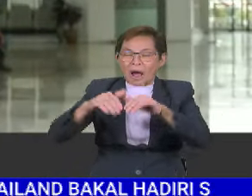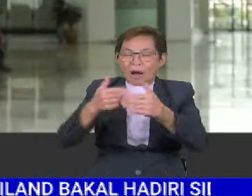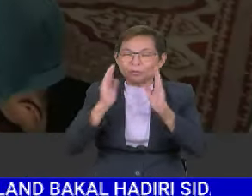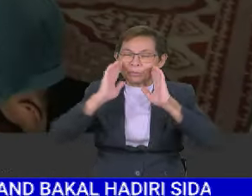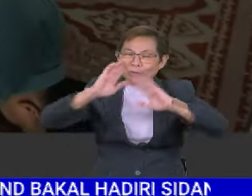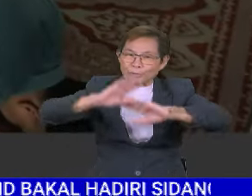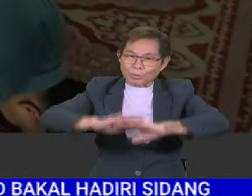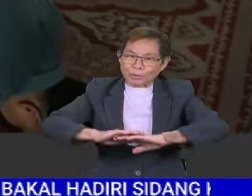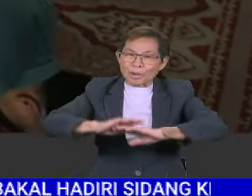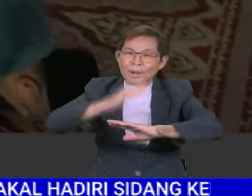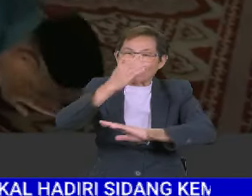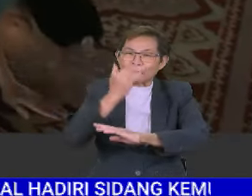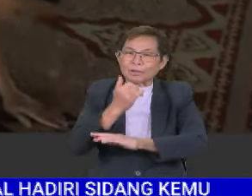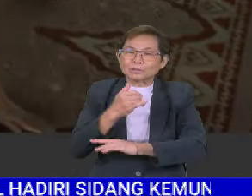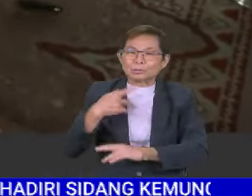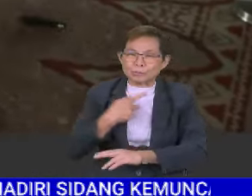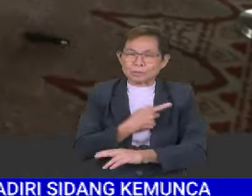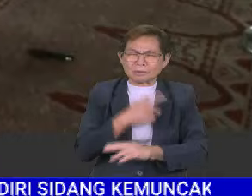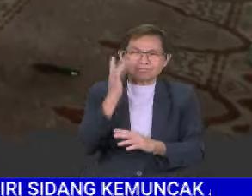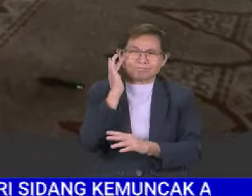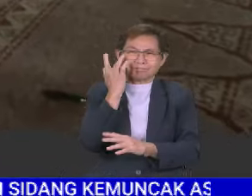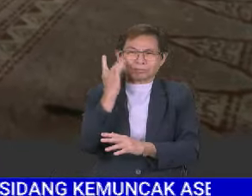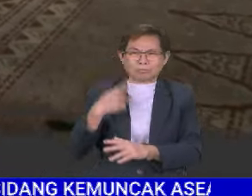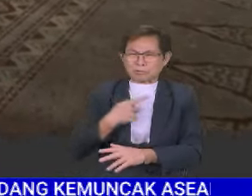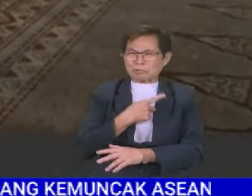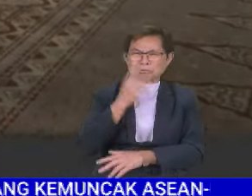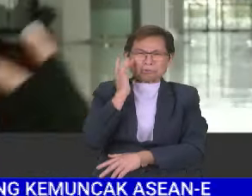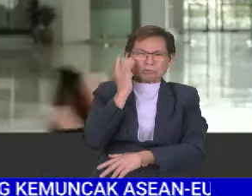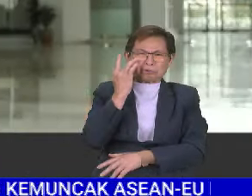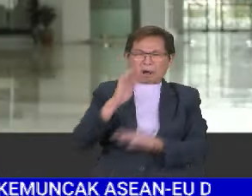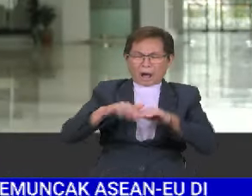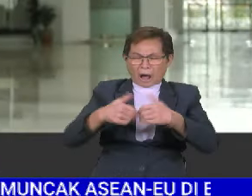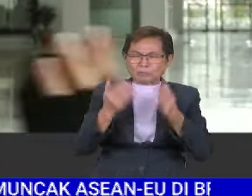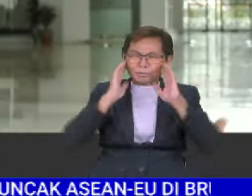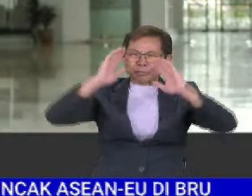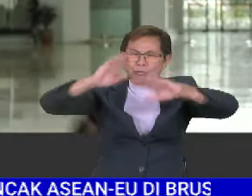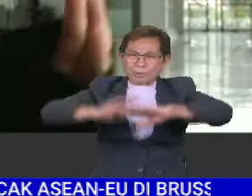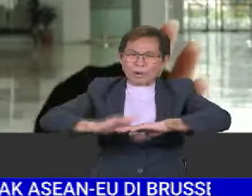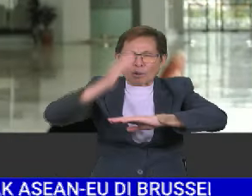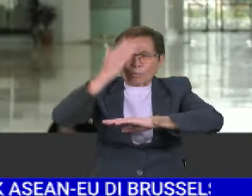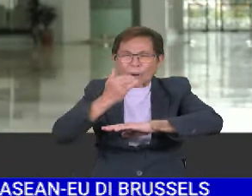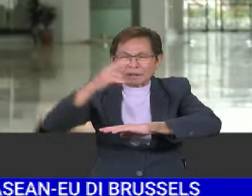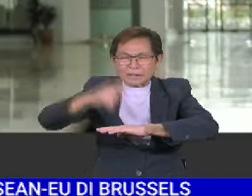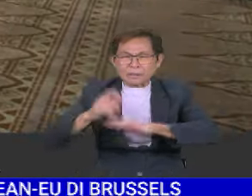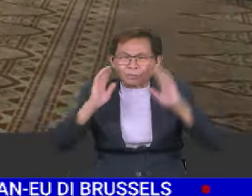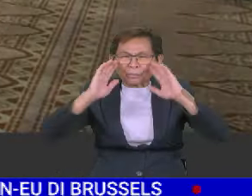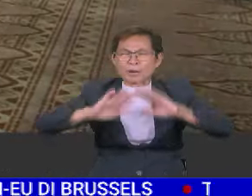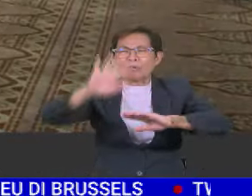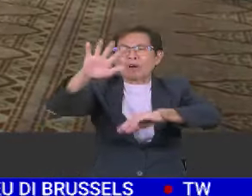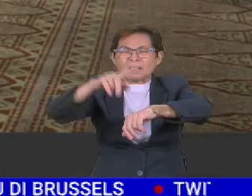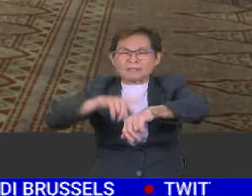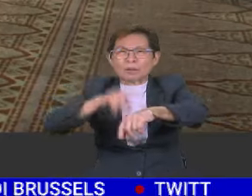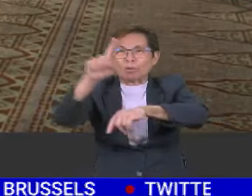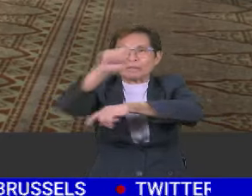pray, because we haven't known like how they pray and why they need to pray five times a